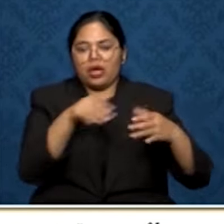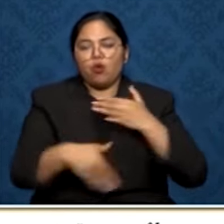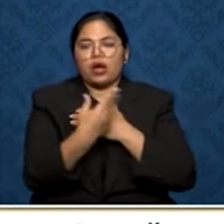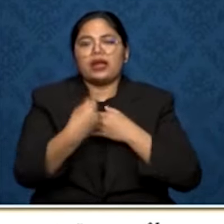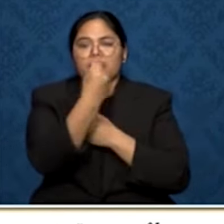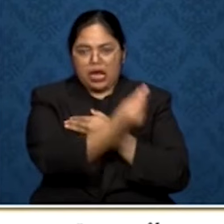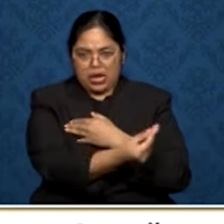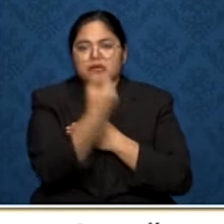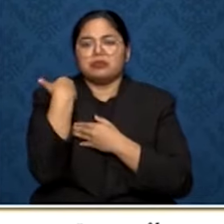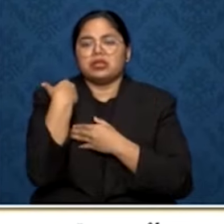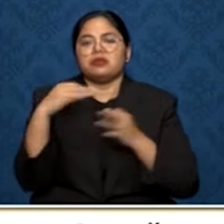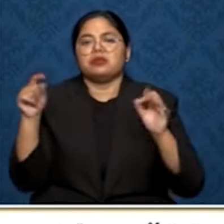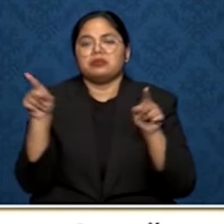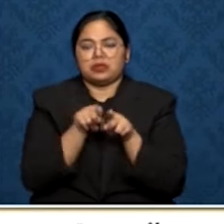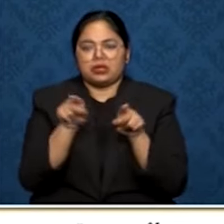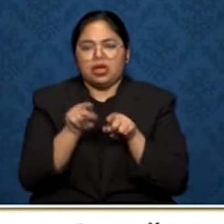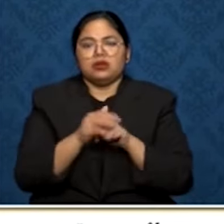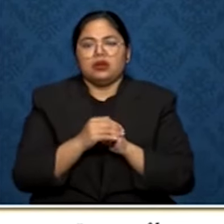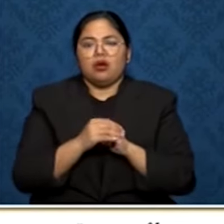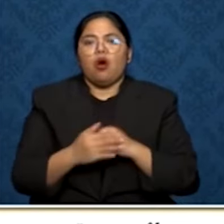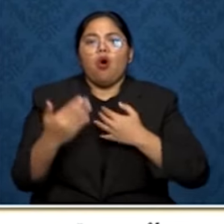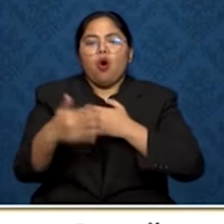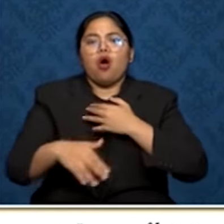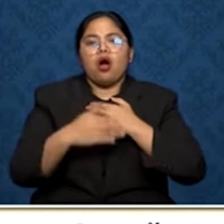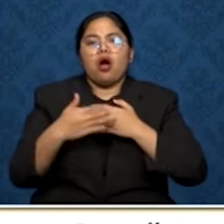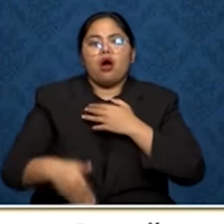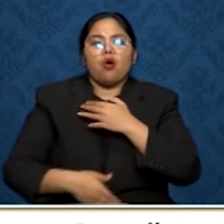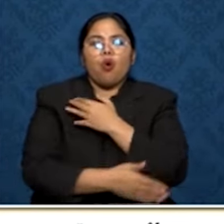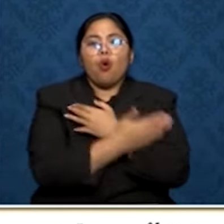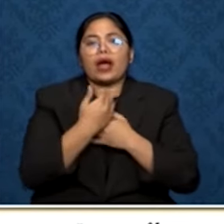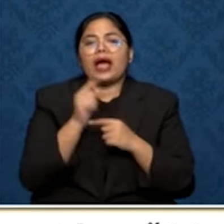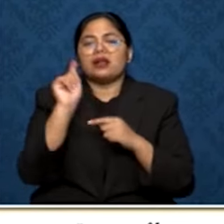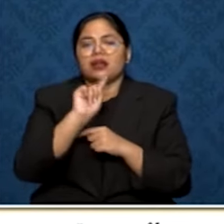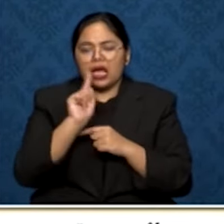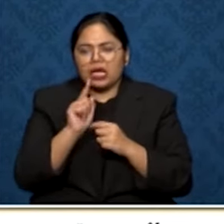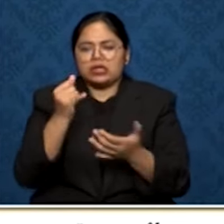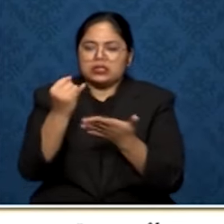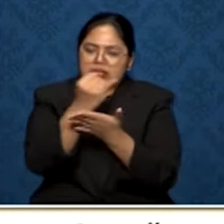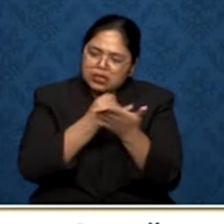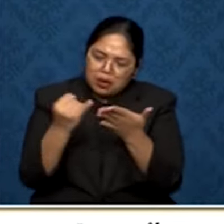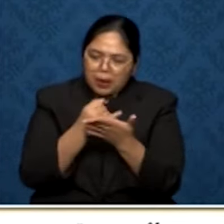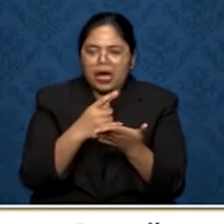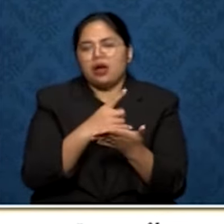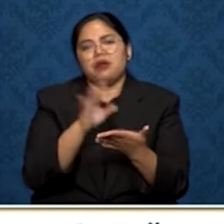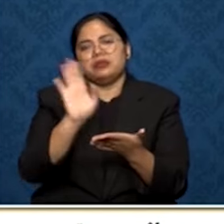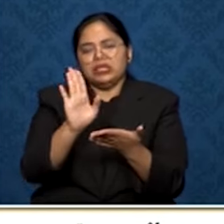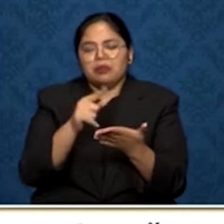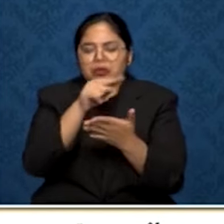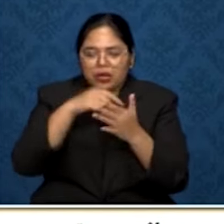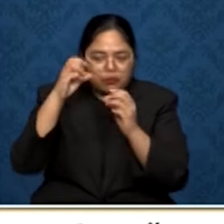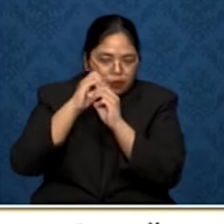ีวครัโอกาสมีการทเขาได้ทำงานสิรลstedeท ทางตามคามฝันที่เขาอยากได้ให้นานที่สุด